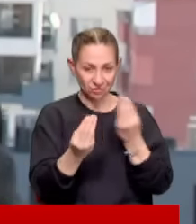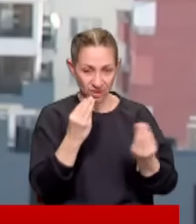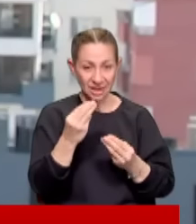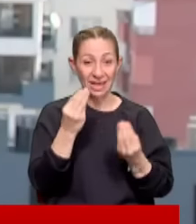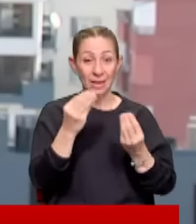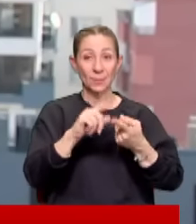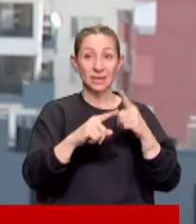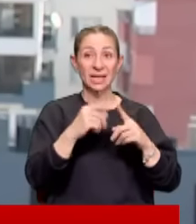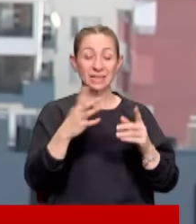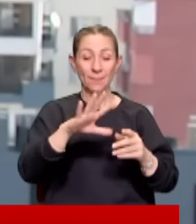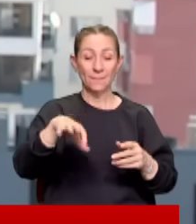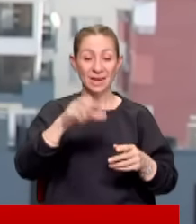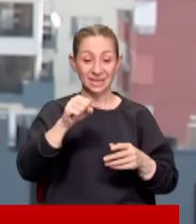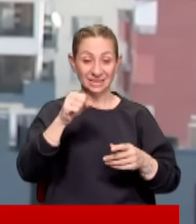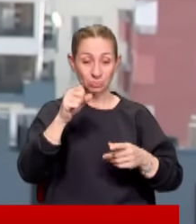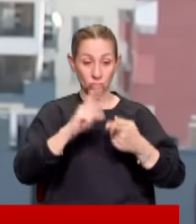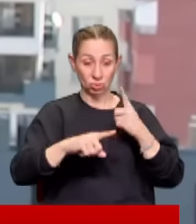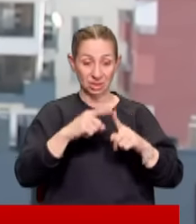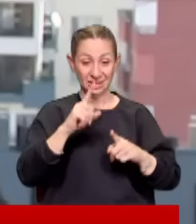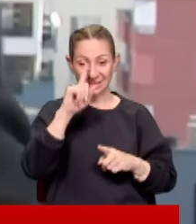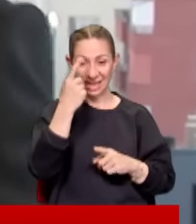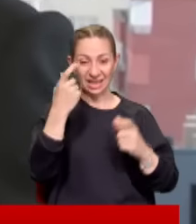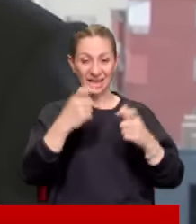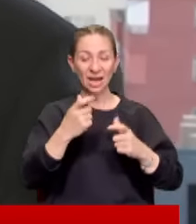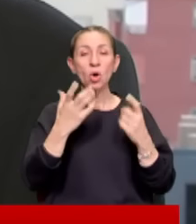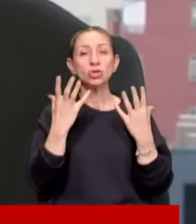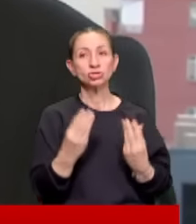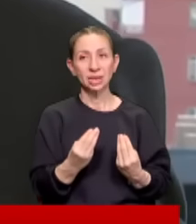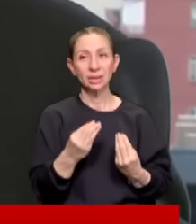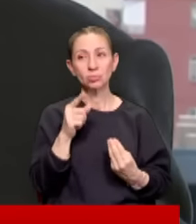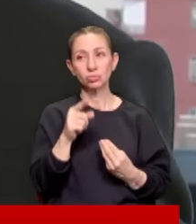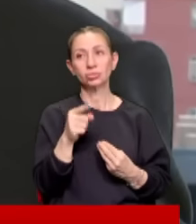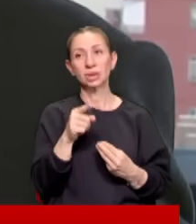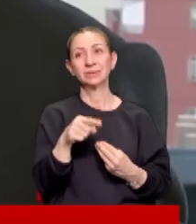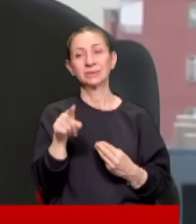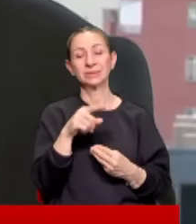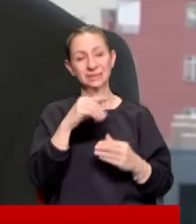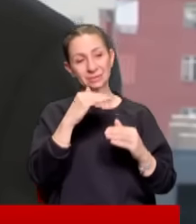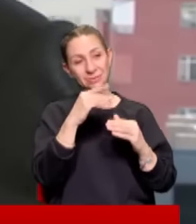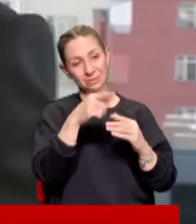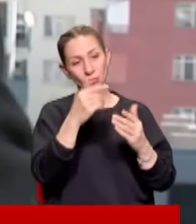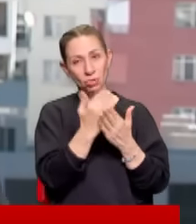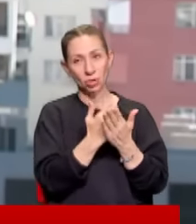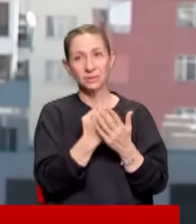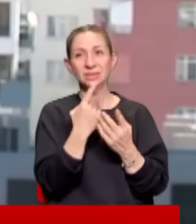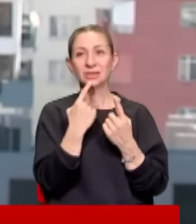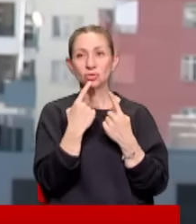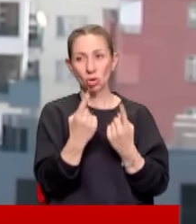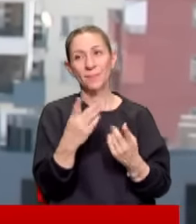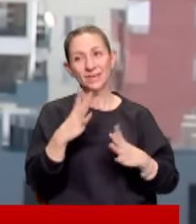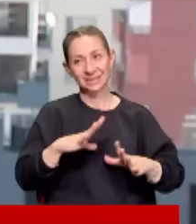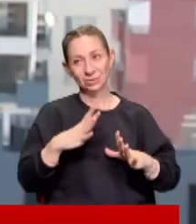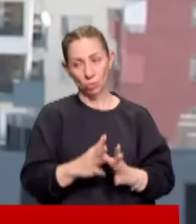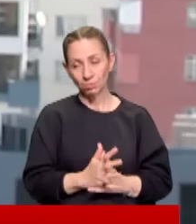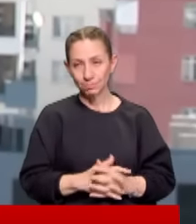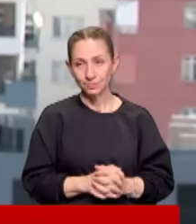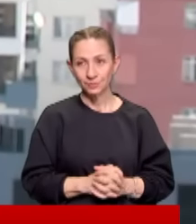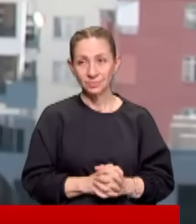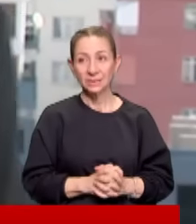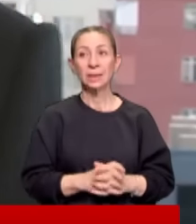Parti'nin artık merkez siyasetin tek adresi olacağını buradan huzurunuzda, programınızda vesilesiyle ifade etmek